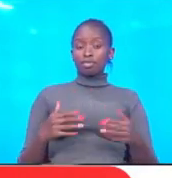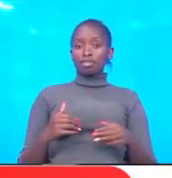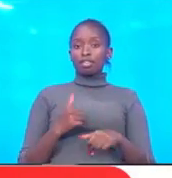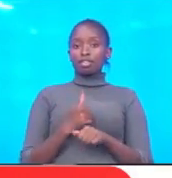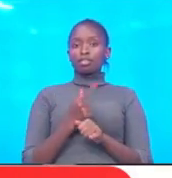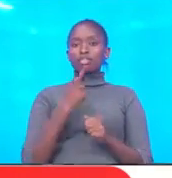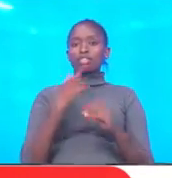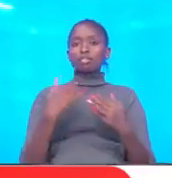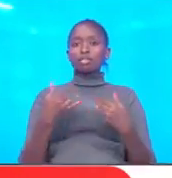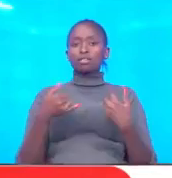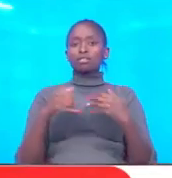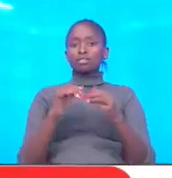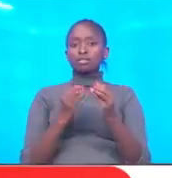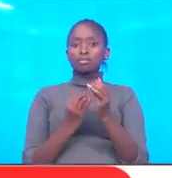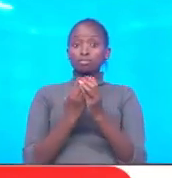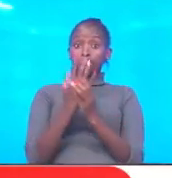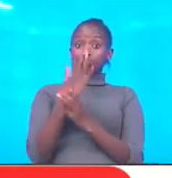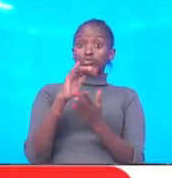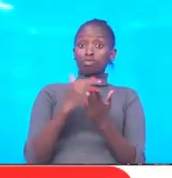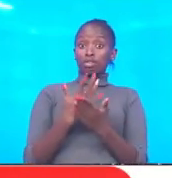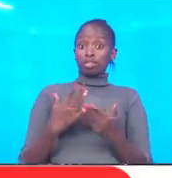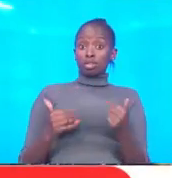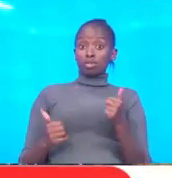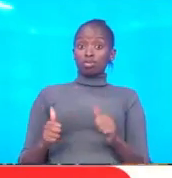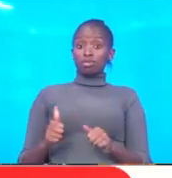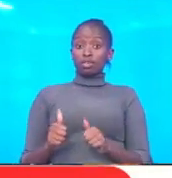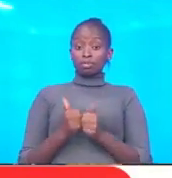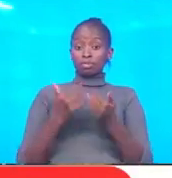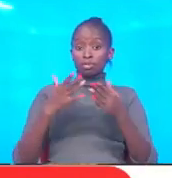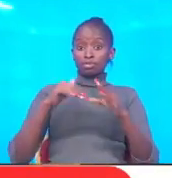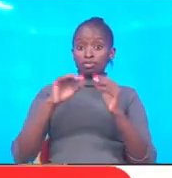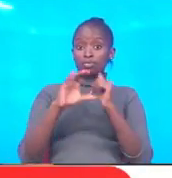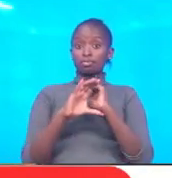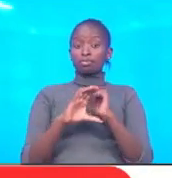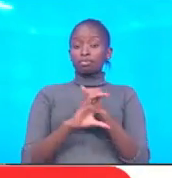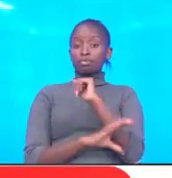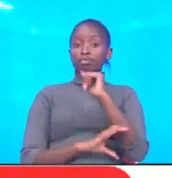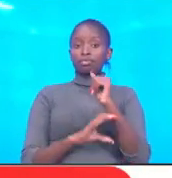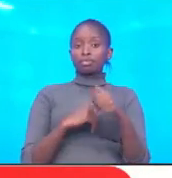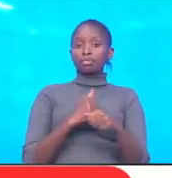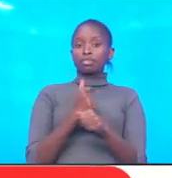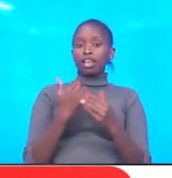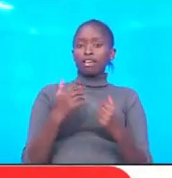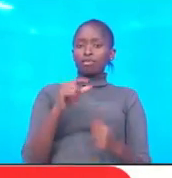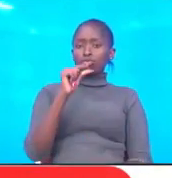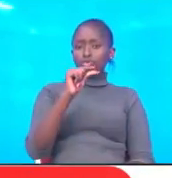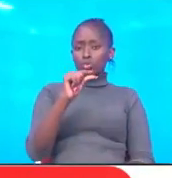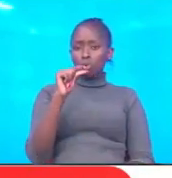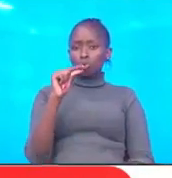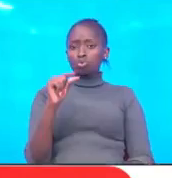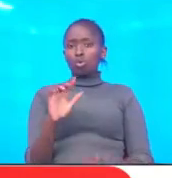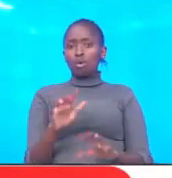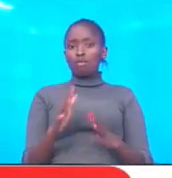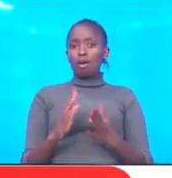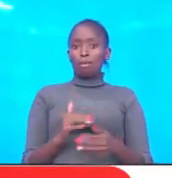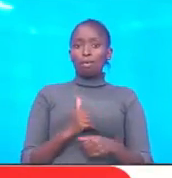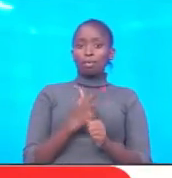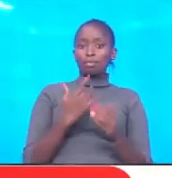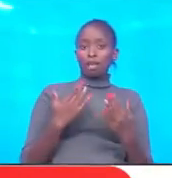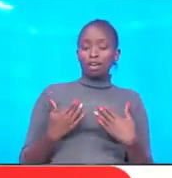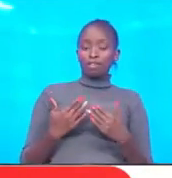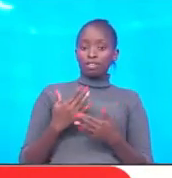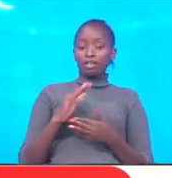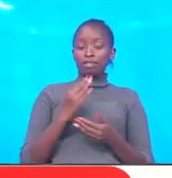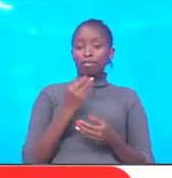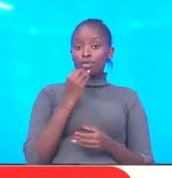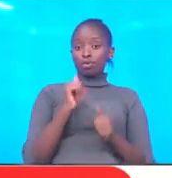sheria zinazobuniwa nchini zitawafinya wakulima wadogo wadogo ambao hutegemewa kwa 70% ya vyakula vinavyozalishwa